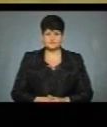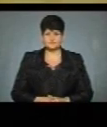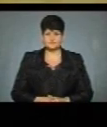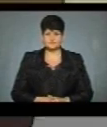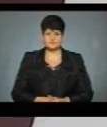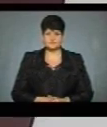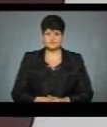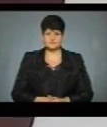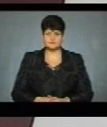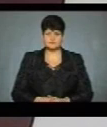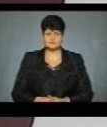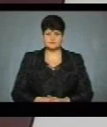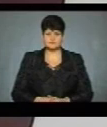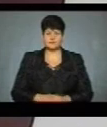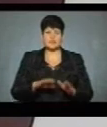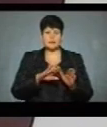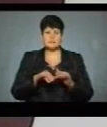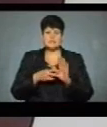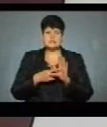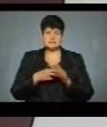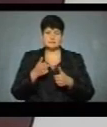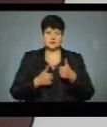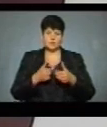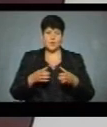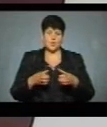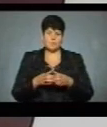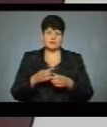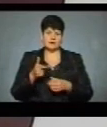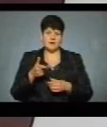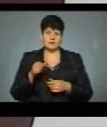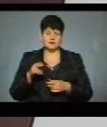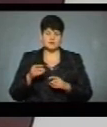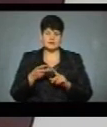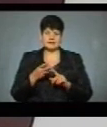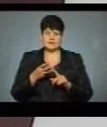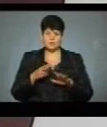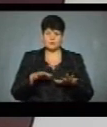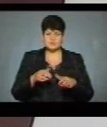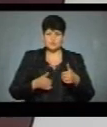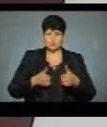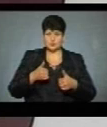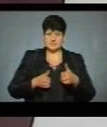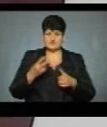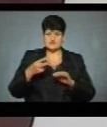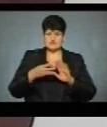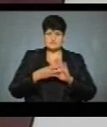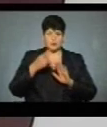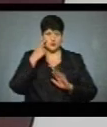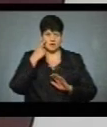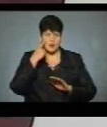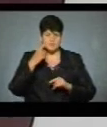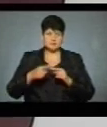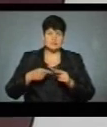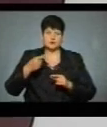Тернопіль. Після 7 турів команда «Галичанка ТНЕО» на третьому місці турнірної таблиці з 28 очками. На